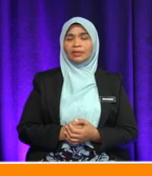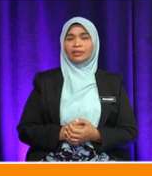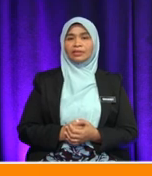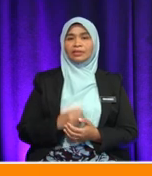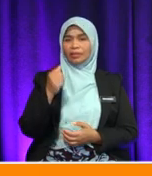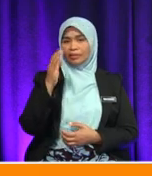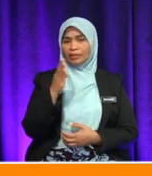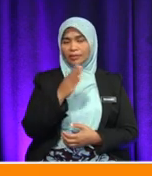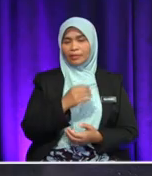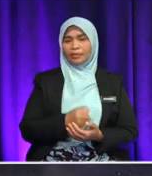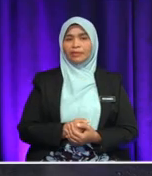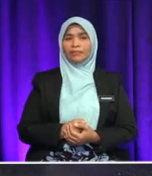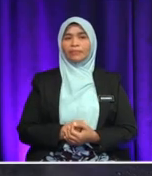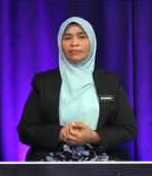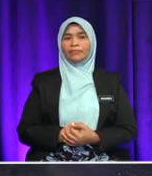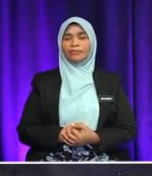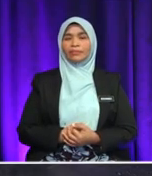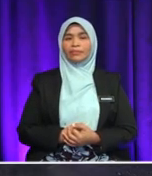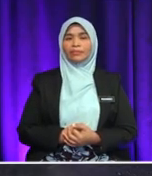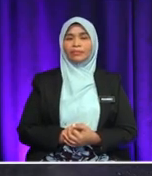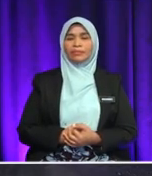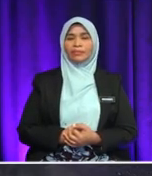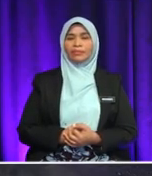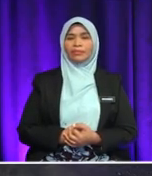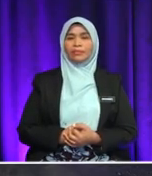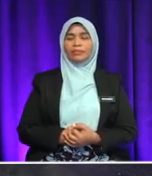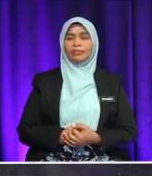yang terbaik nanti dia akan Istiqomah